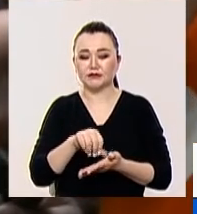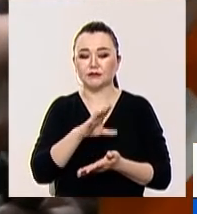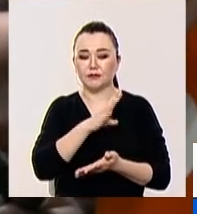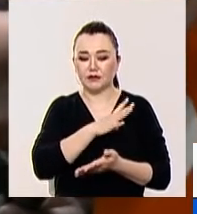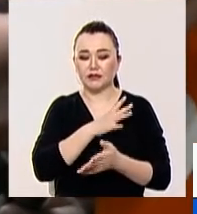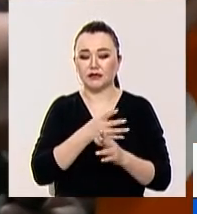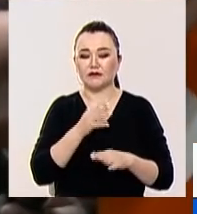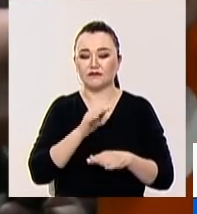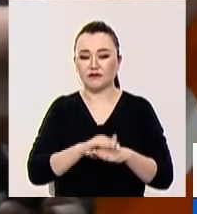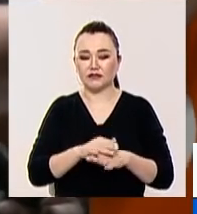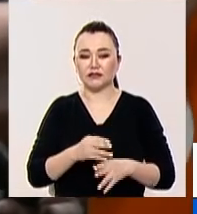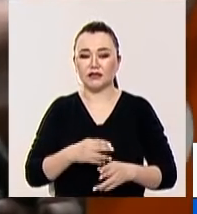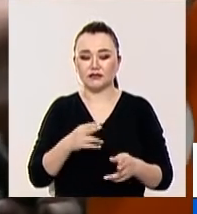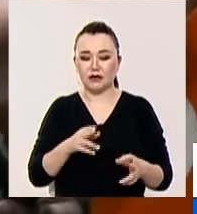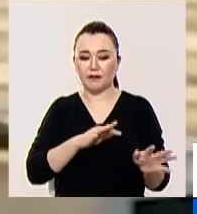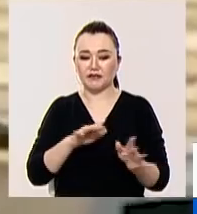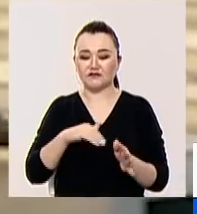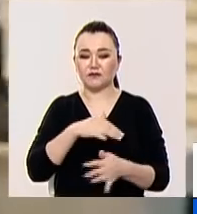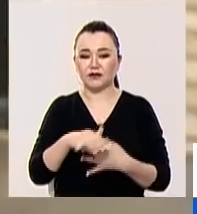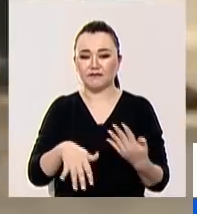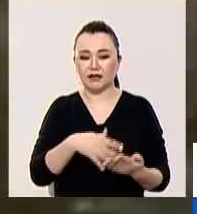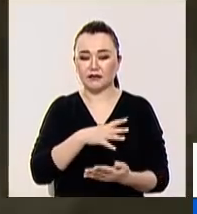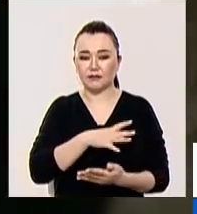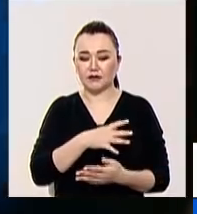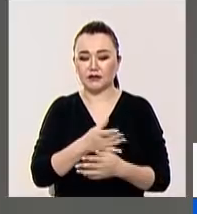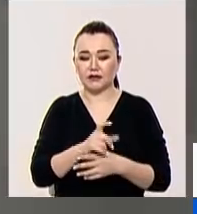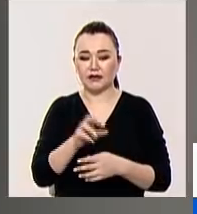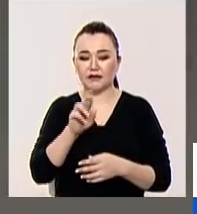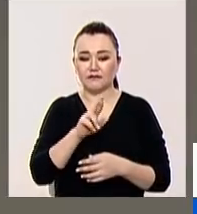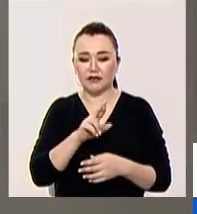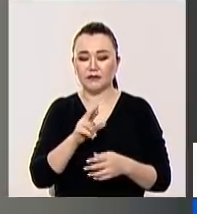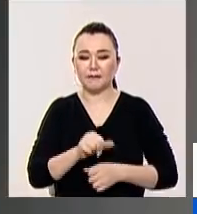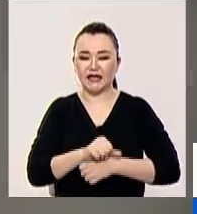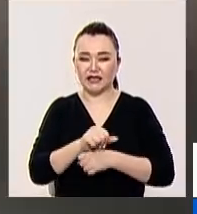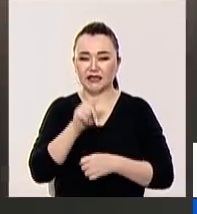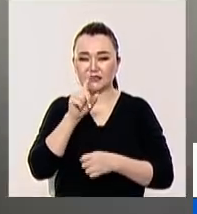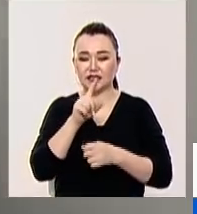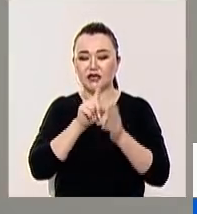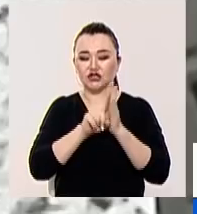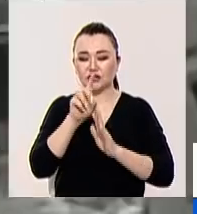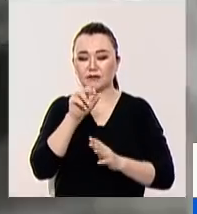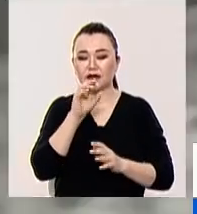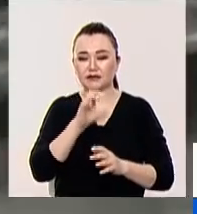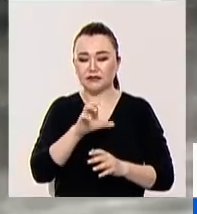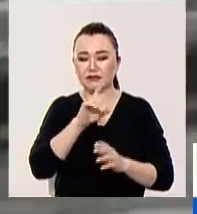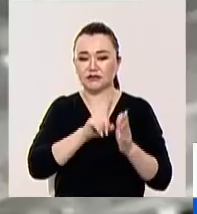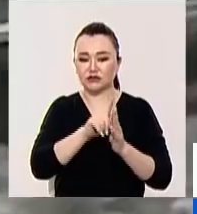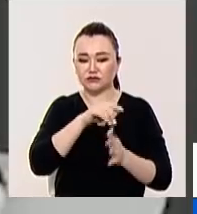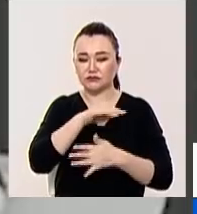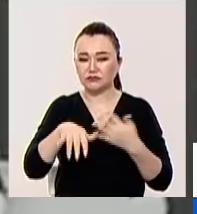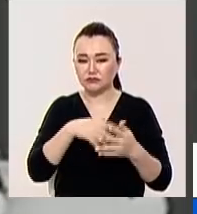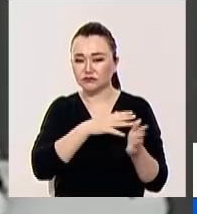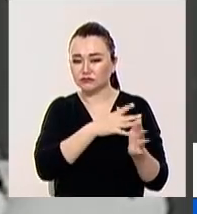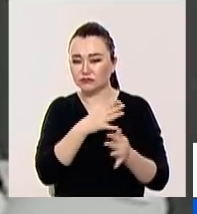участвовали, фактически они все участвовали в массовых беспорядках. Қаңтардағы митингтер әуелі батыста бейбіт басталды, ал 4-5 қаңтар күні